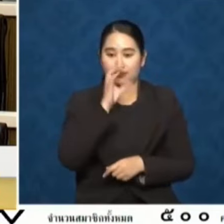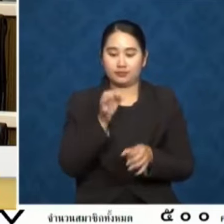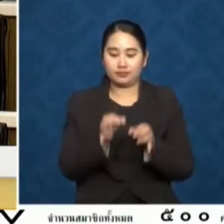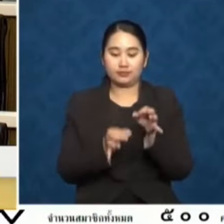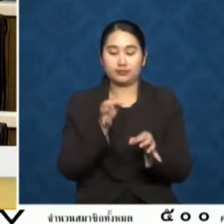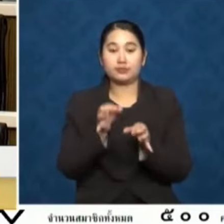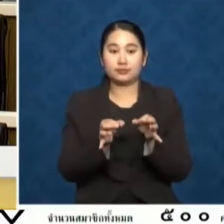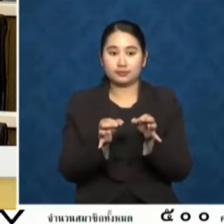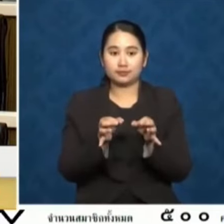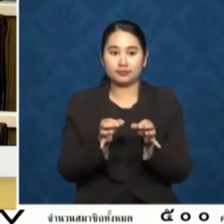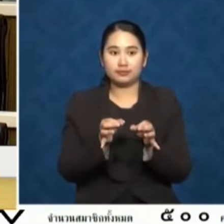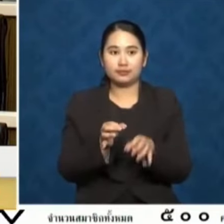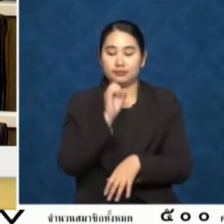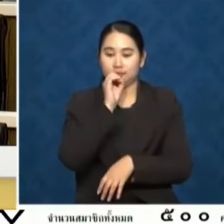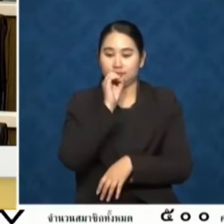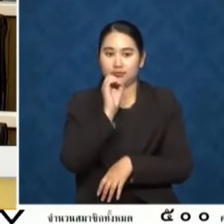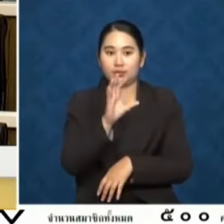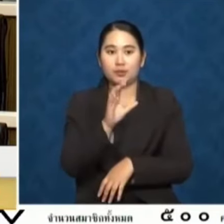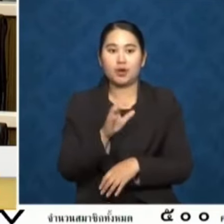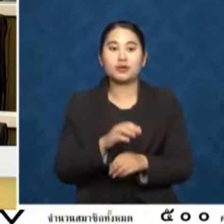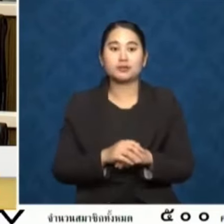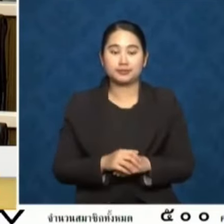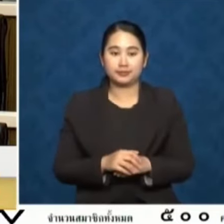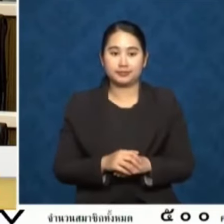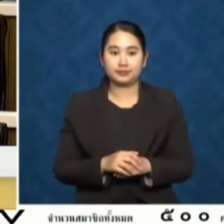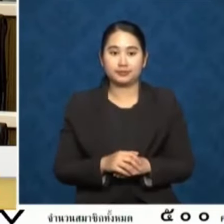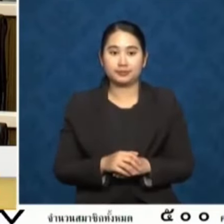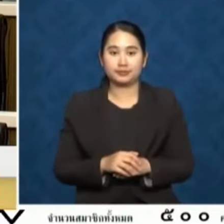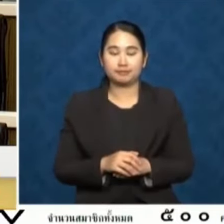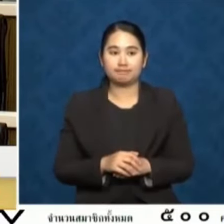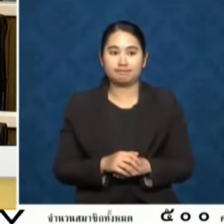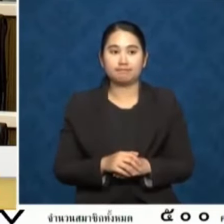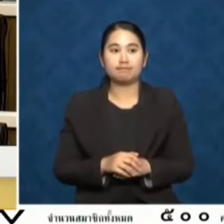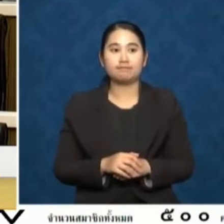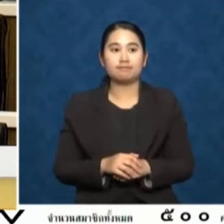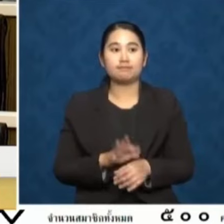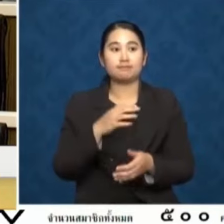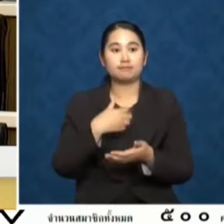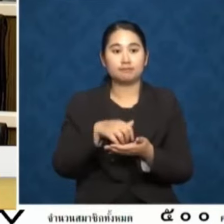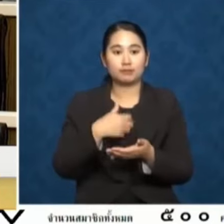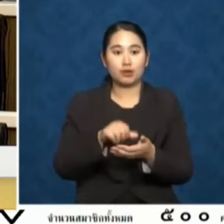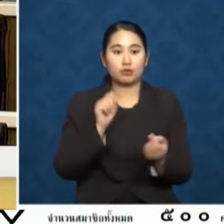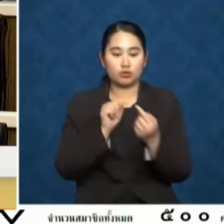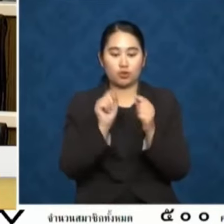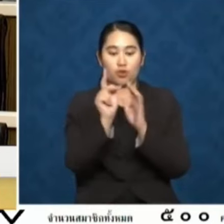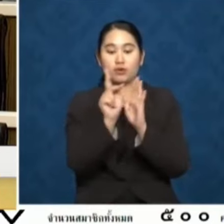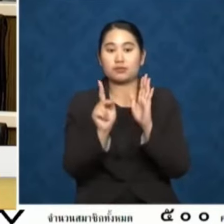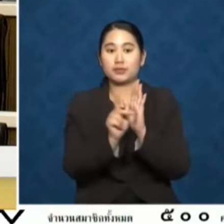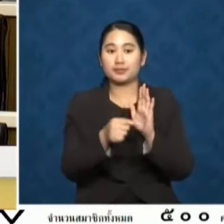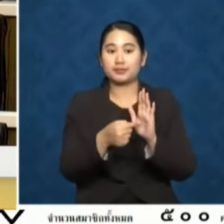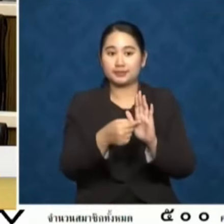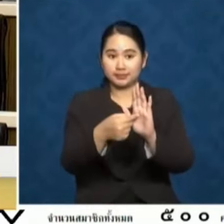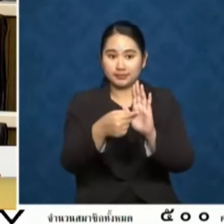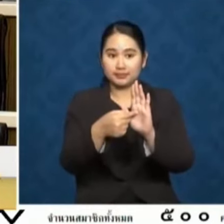นพี่ท่านประธานด้วยความเคารพว่าทั้งข้อเท็จจริงและข้อกฎหมายที่มันเกิดขึ้น